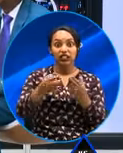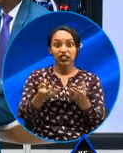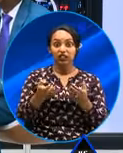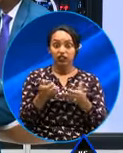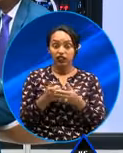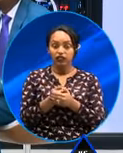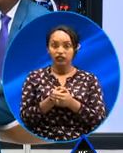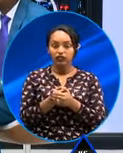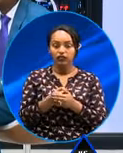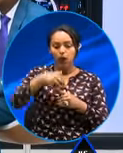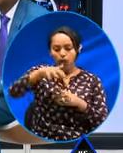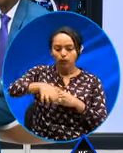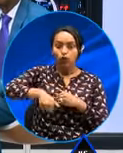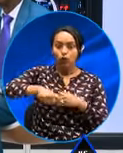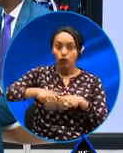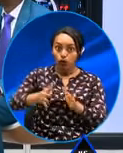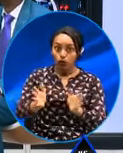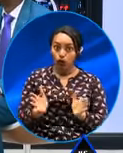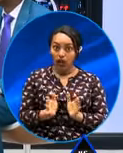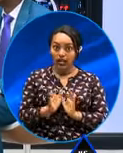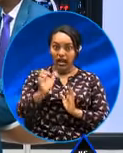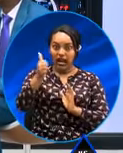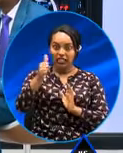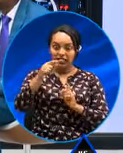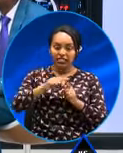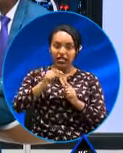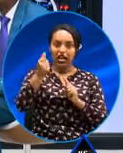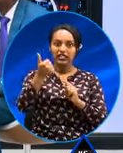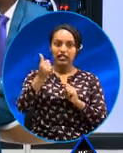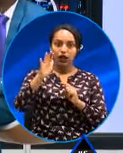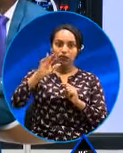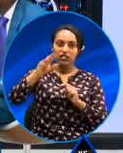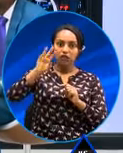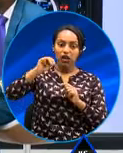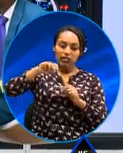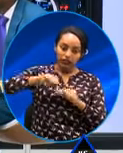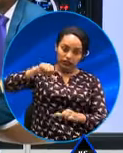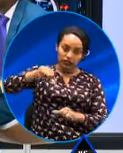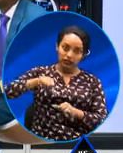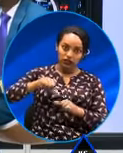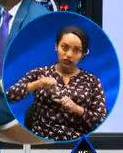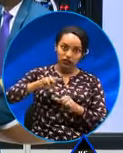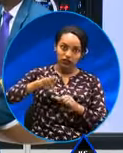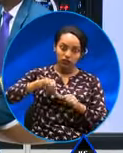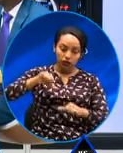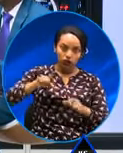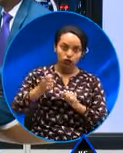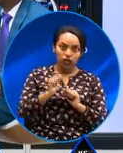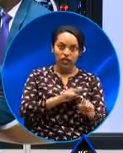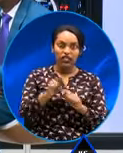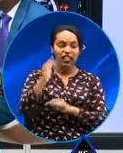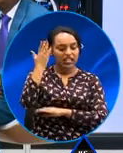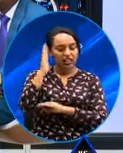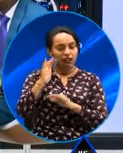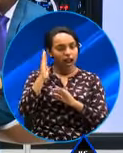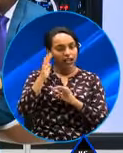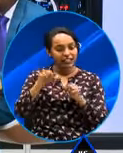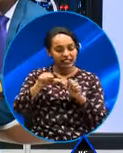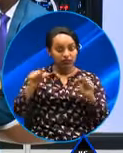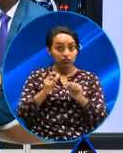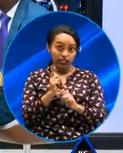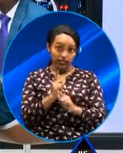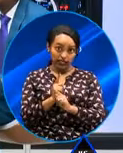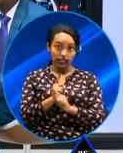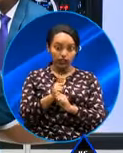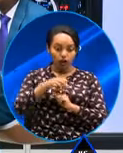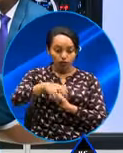ቢፈለግ የሚቆፈረው ጉድጓድ ከ10-15 ሜትር ጥልቀት ሊኖረው ይችላል። እንደየ ችግኙ ሳይዝ